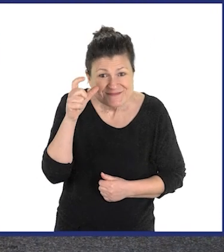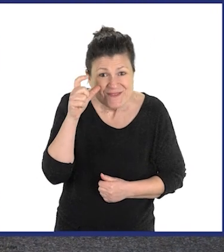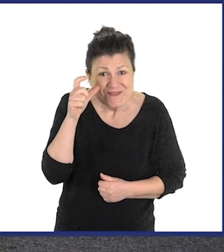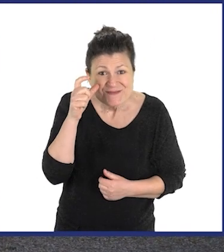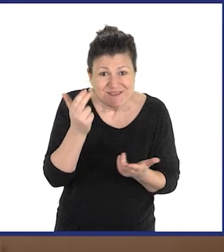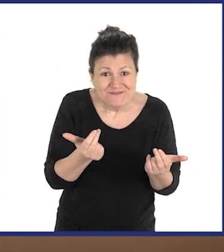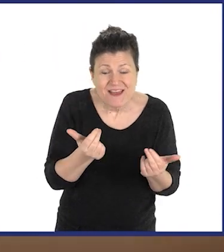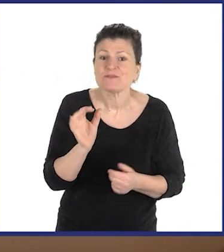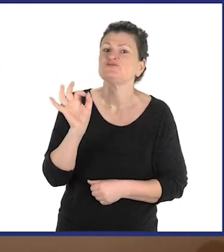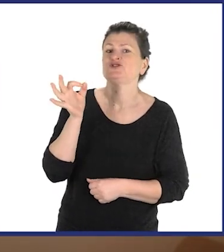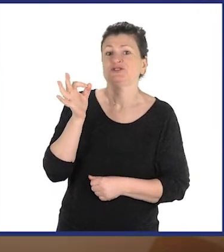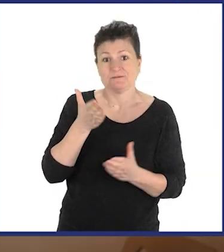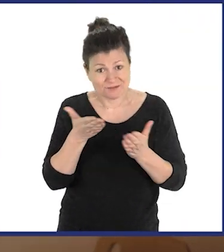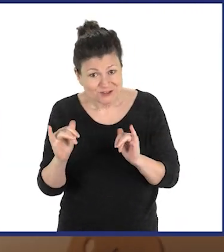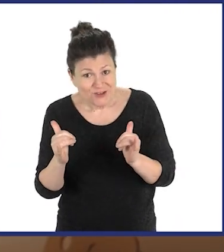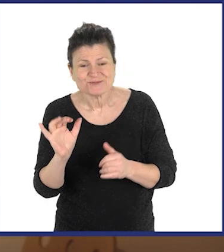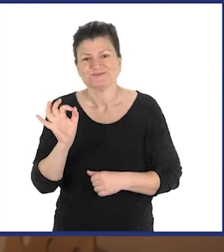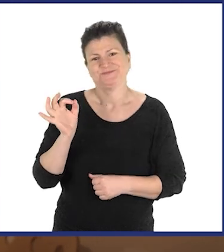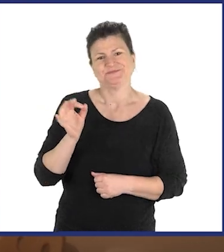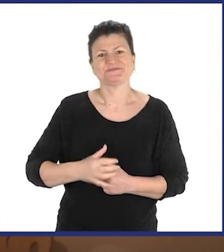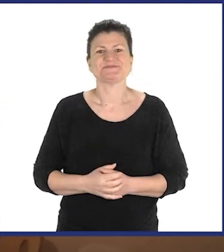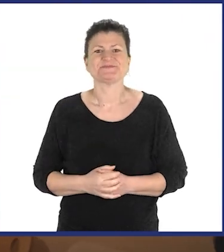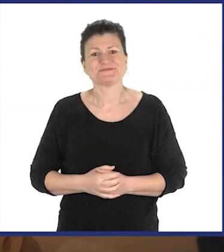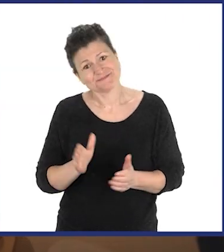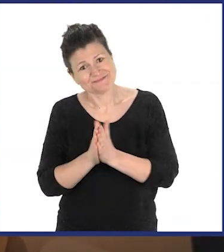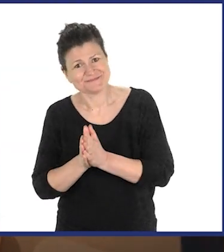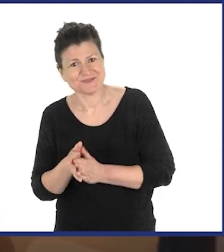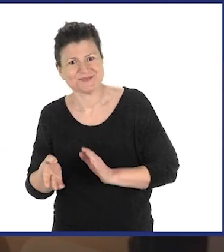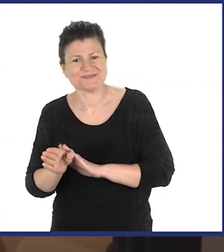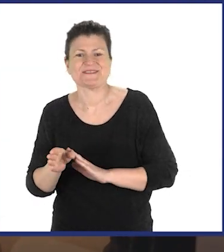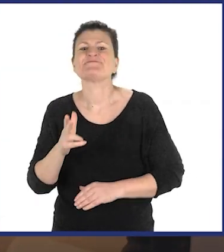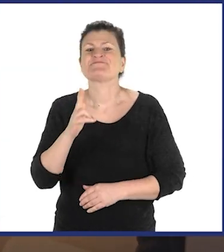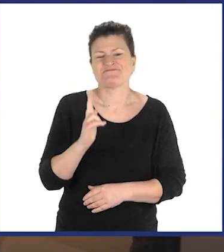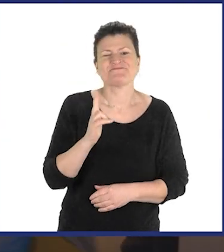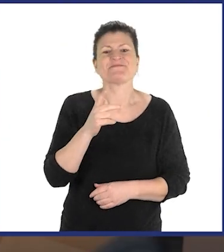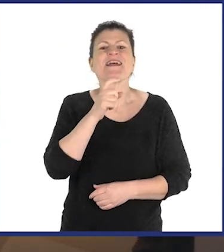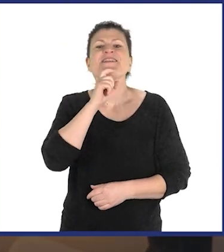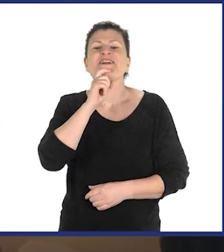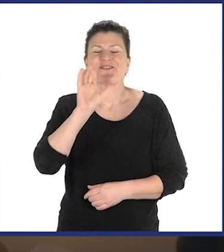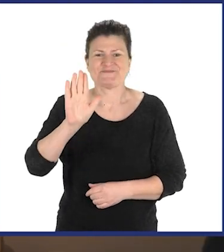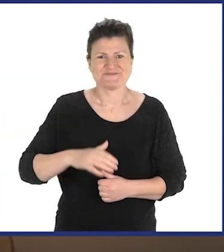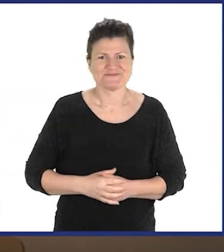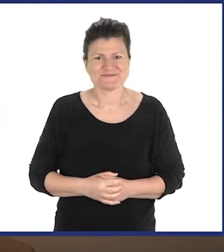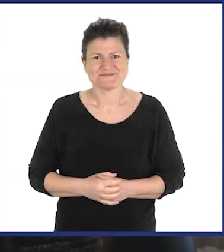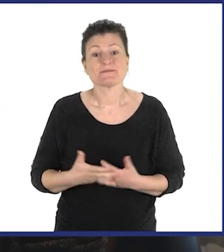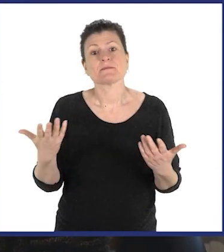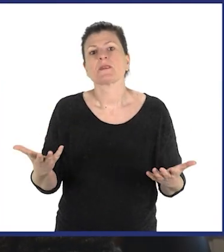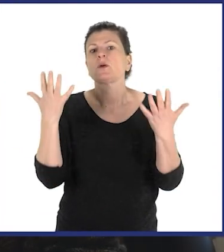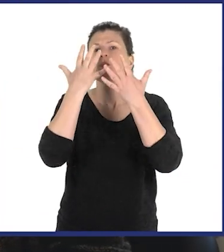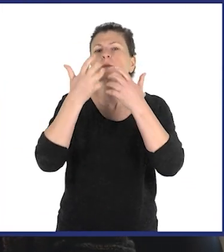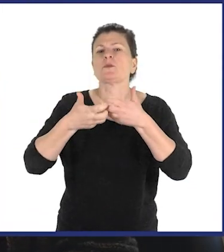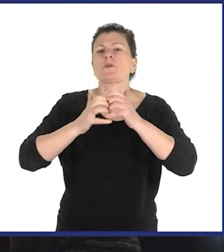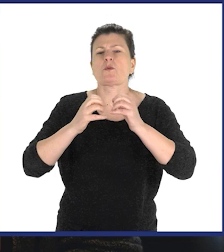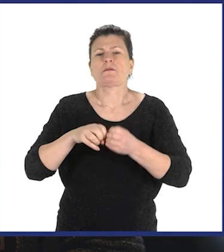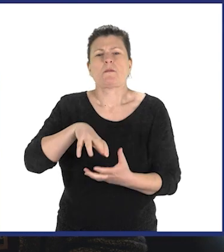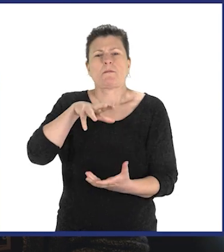Bonjour Simon, ça va? Oui. T'as ramené le jeu? Oui. Ok, on y va? Allez, bonhomme. À tout à l'heure. À tout à l'heure. Pour accompagner